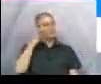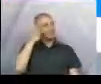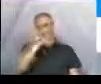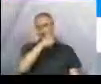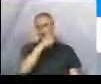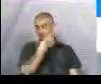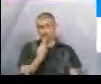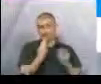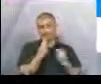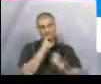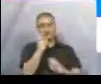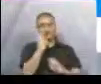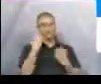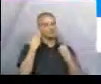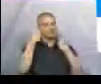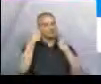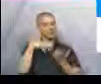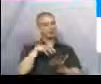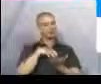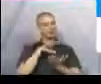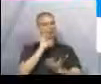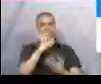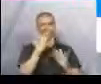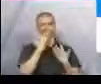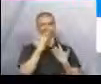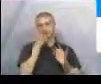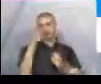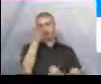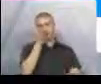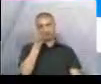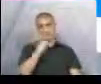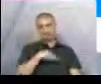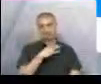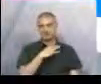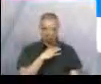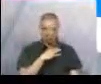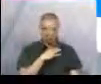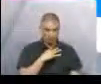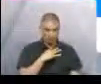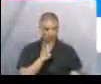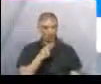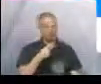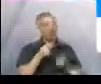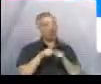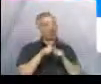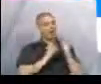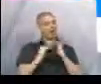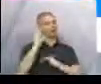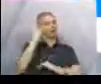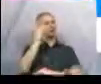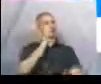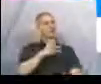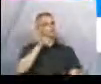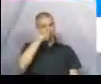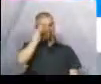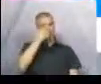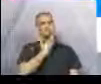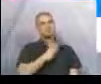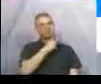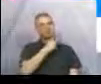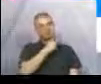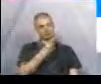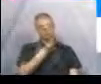רבה אחת הגיבורות המרכזיות של סיפור ליל הסדר שלנו. האחות הגדולה של משה, שמושיטה